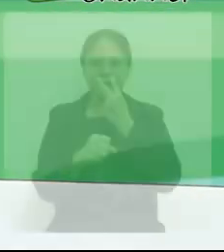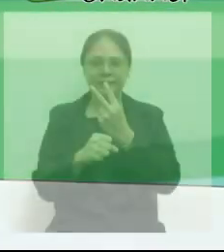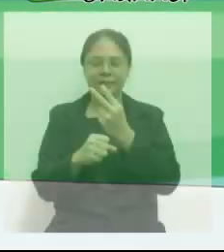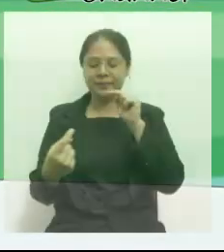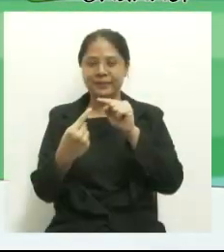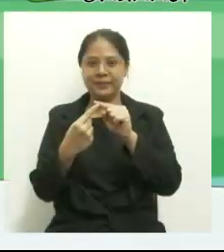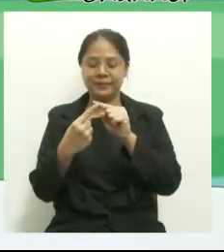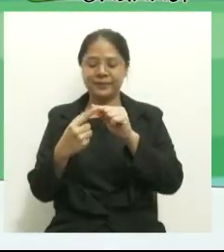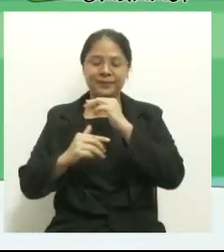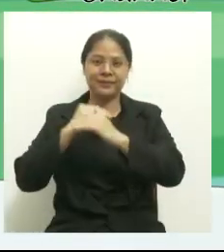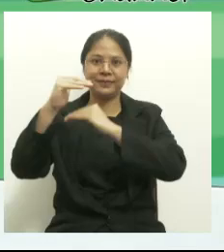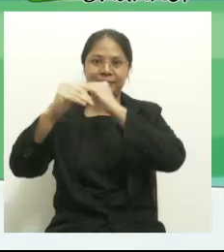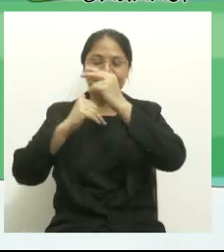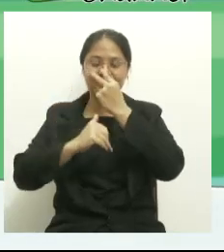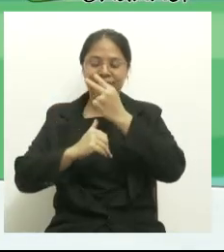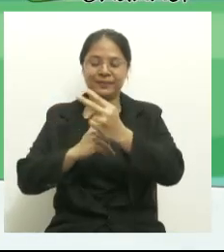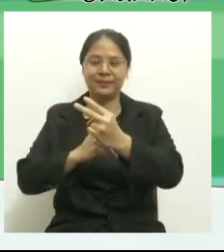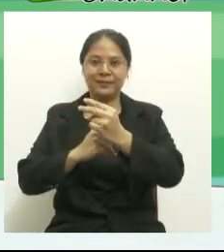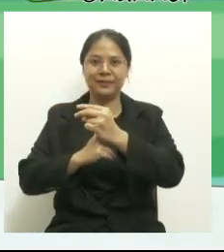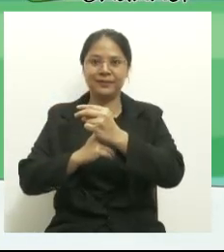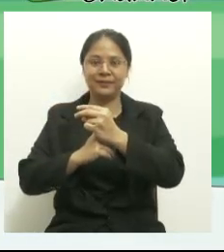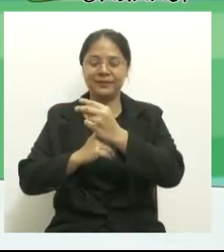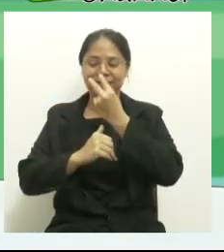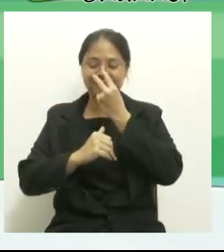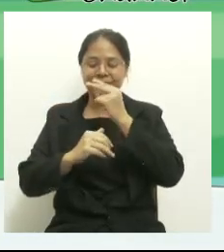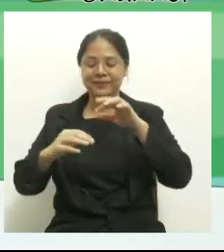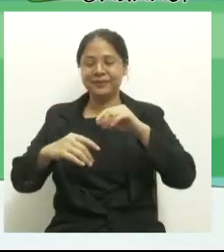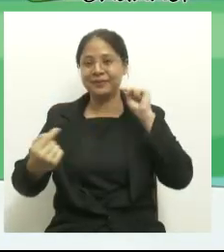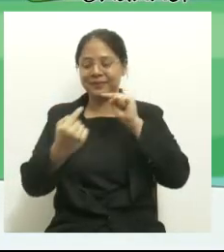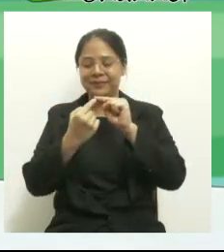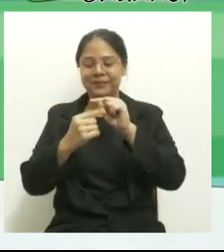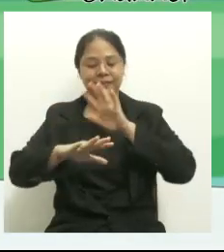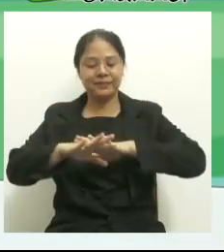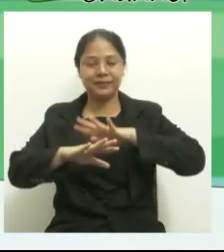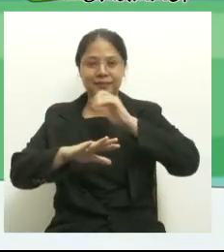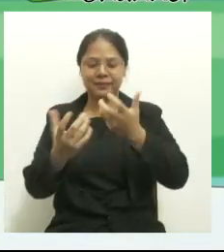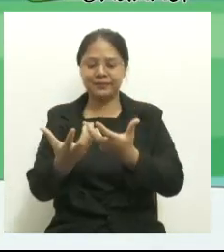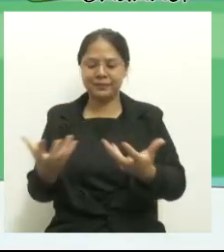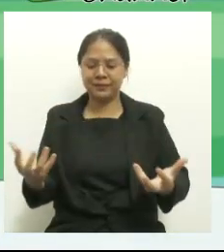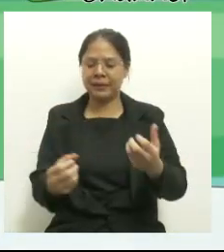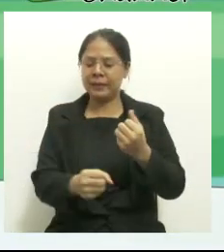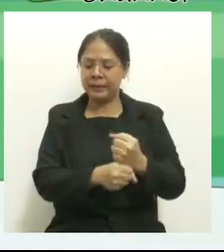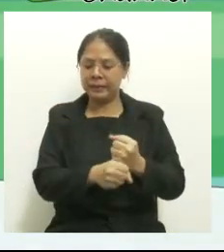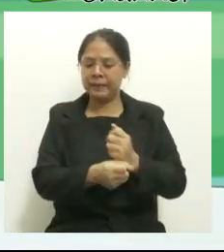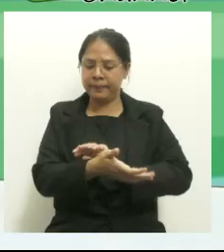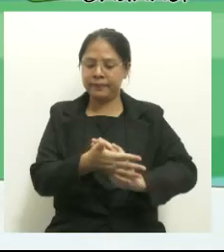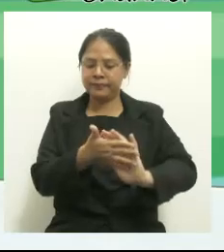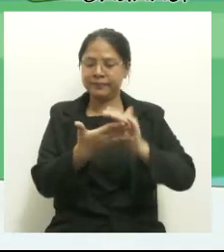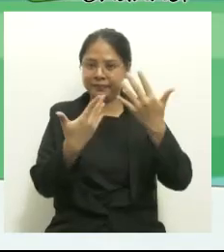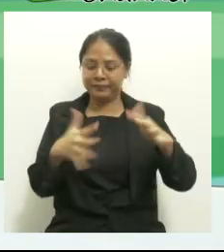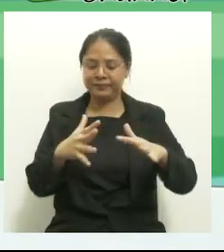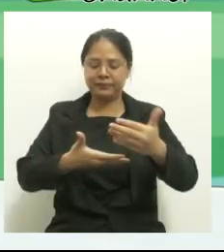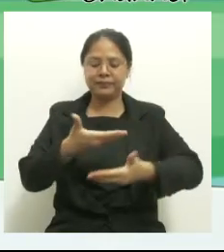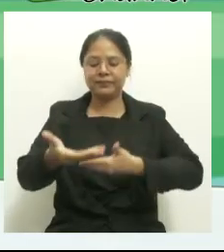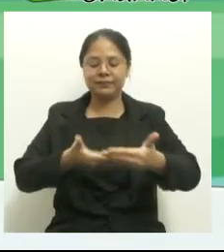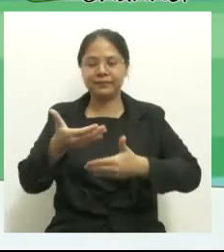ได้เกิดการพัฒนาในการทำการเกษตรอย่างเต็มที่และสามารถนะครับนำผลผลิตที่ได้มาจำหน่ายให้กับชุมชนและ